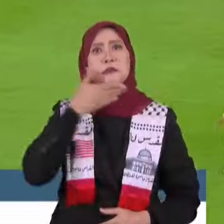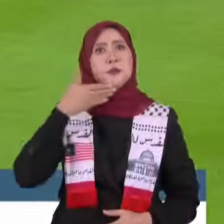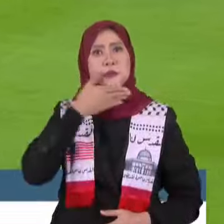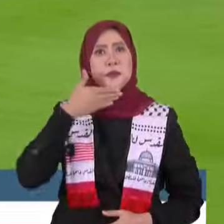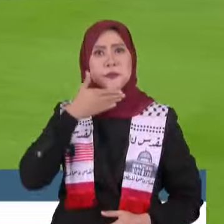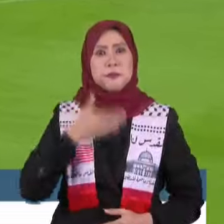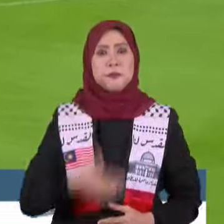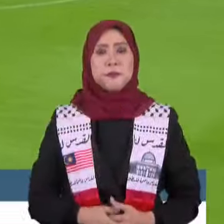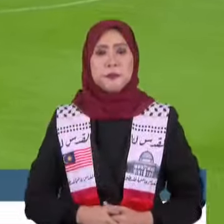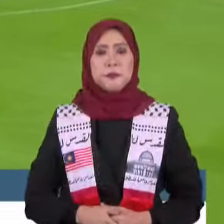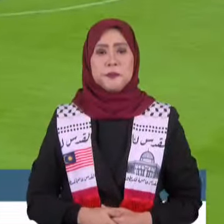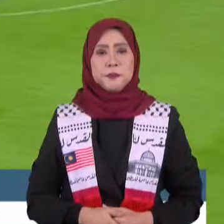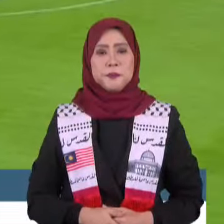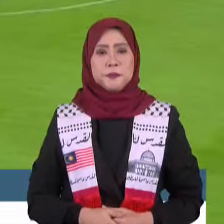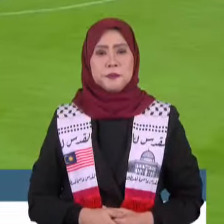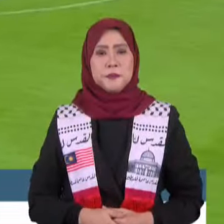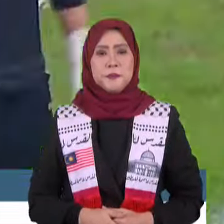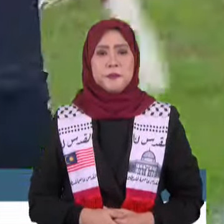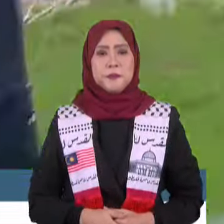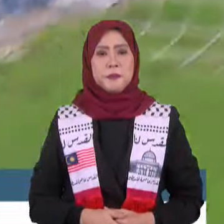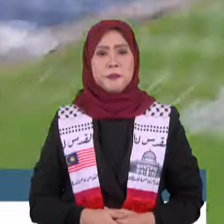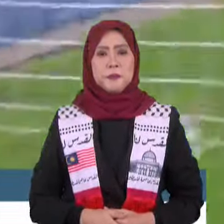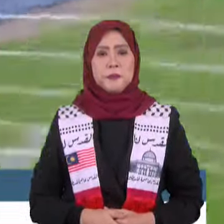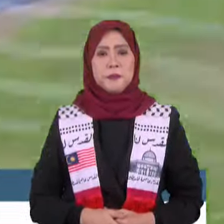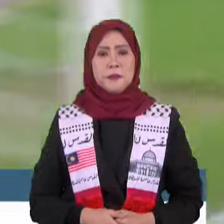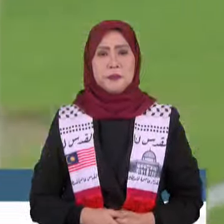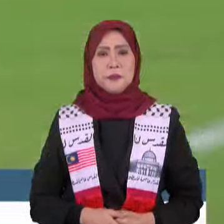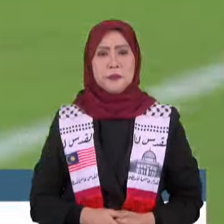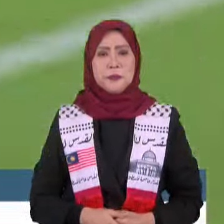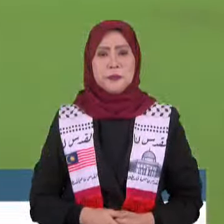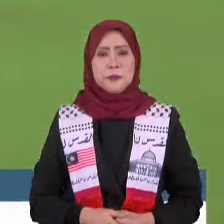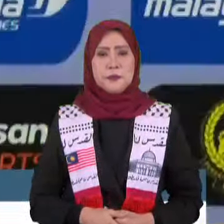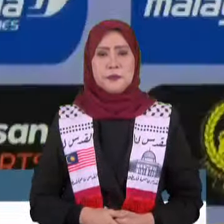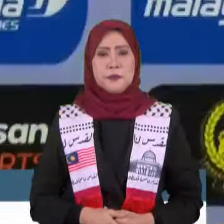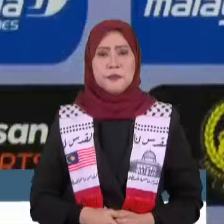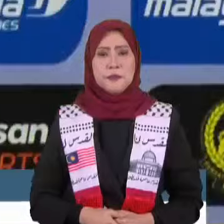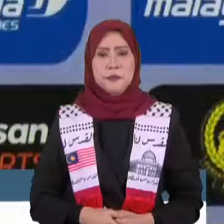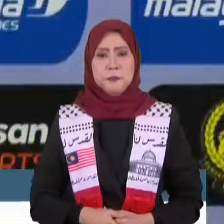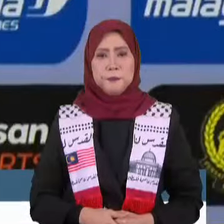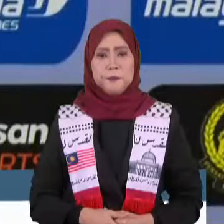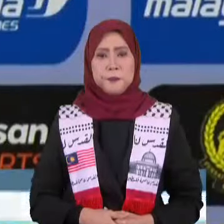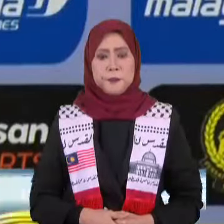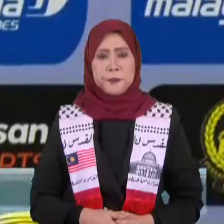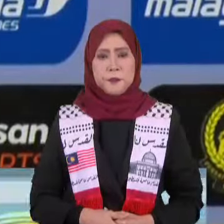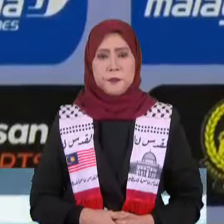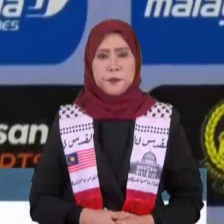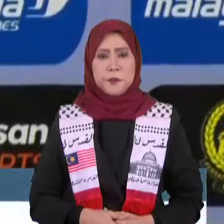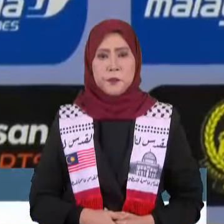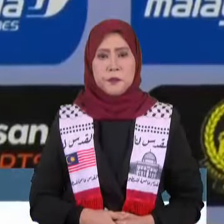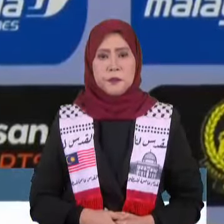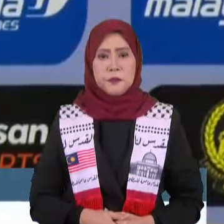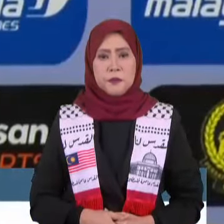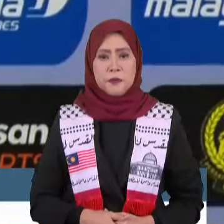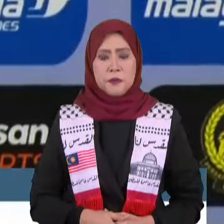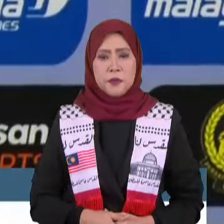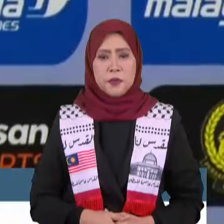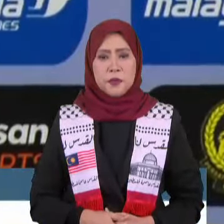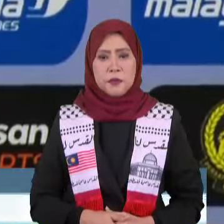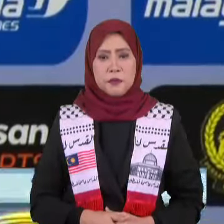dan jaringan dari Paulo. We gave a silly goal like we did at the end there, which was